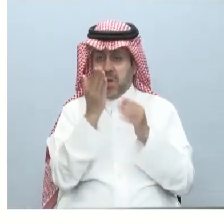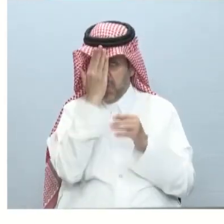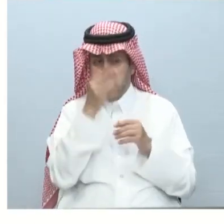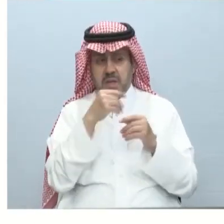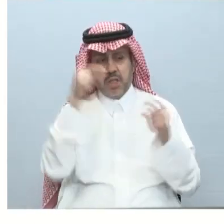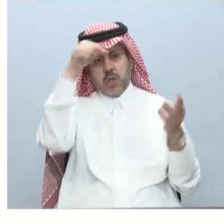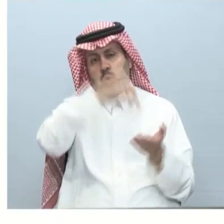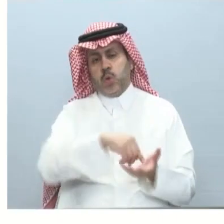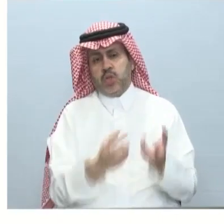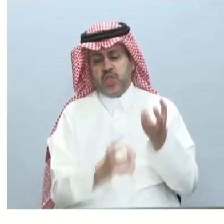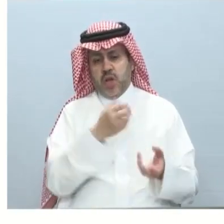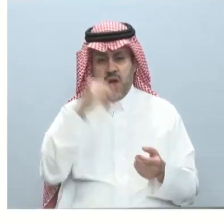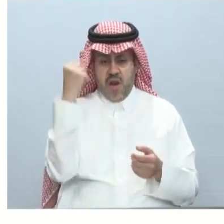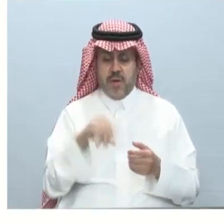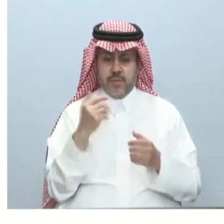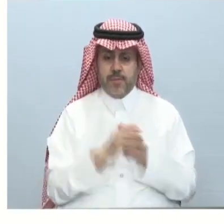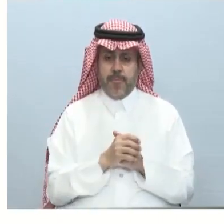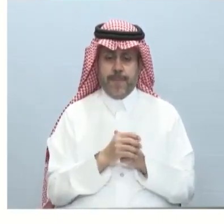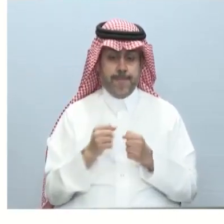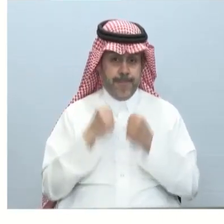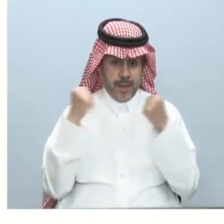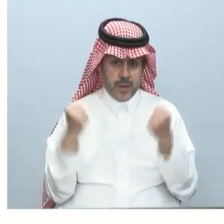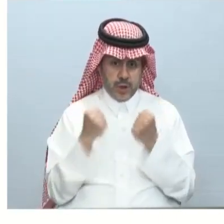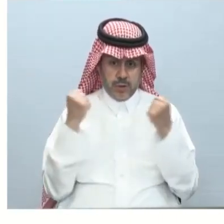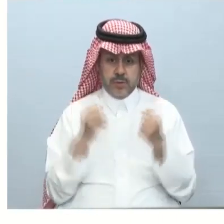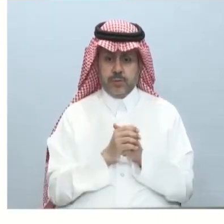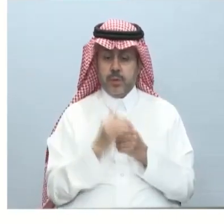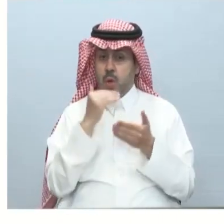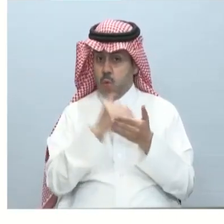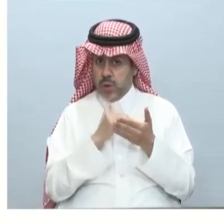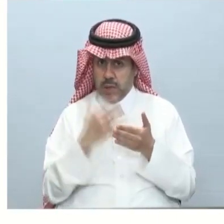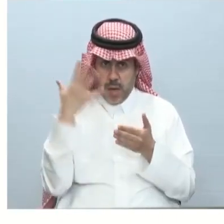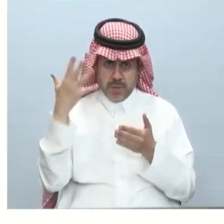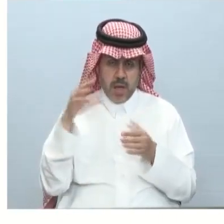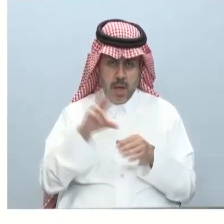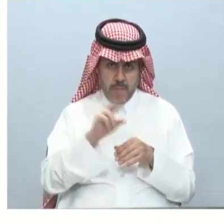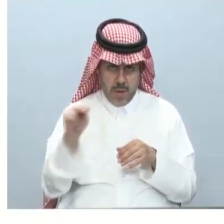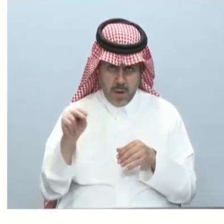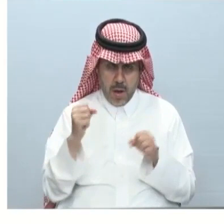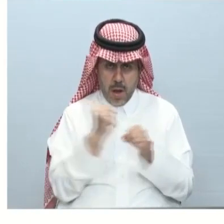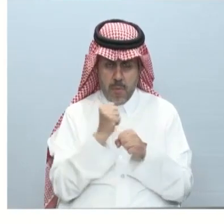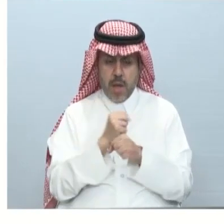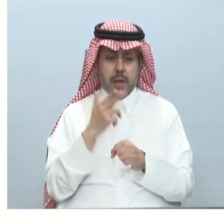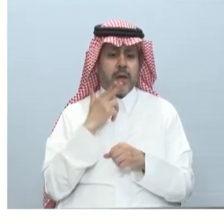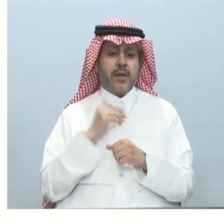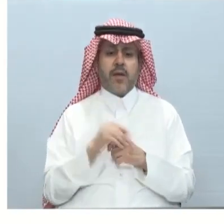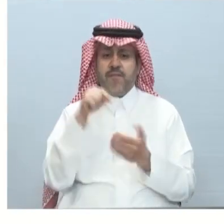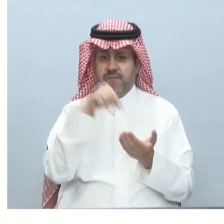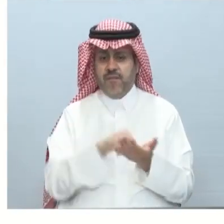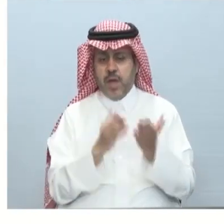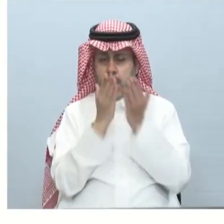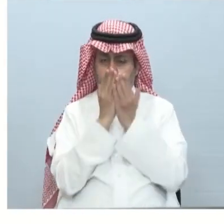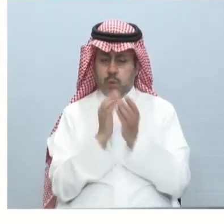داخرين هذا نشاط تاملوا هذا النشاط اخواني واخواتي اعدد خمسه امثله لاعمال خير تتضمن